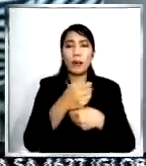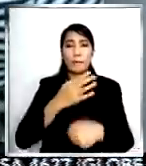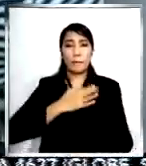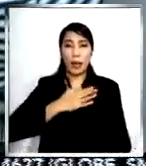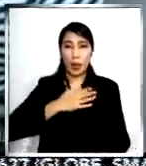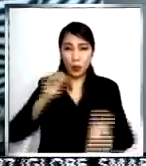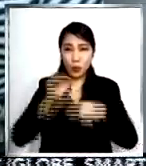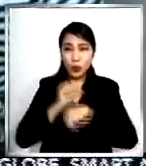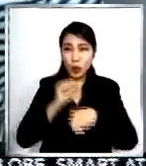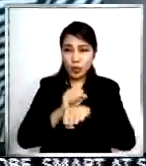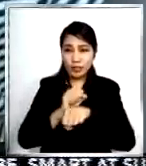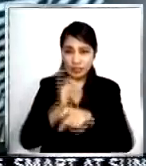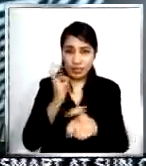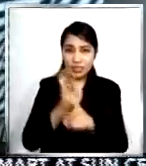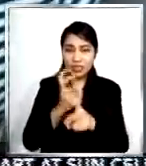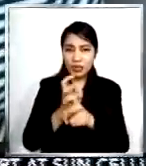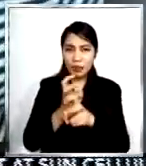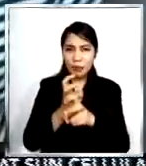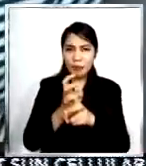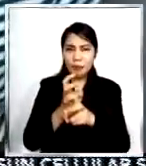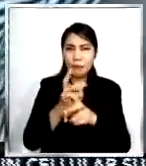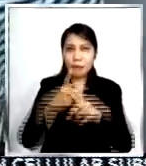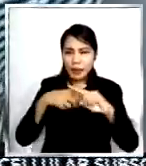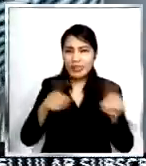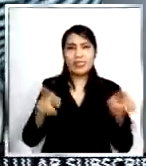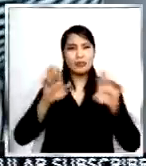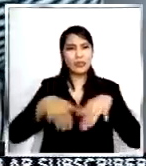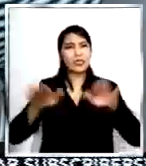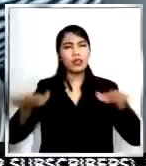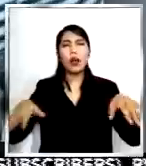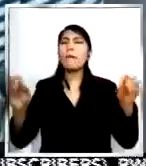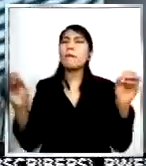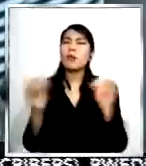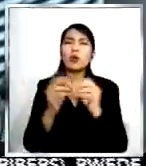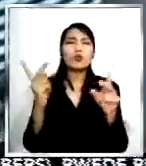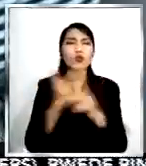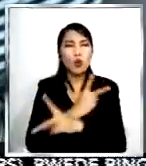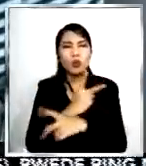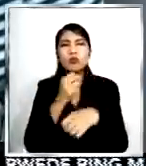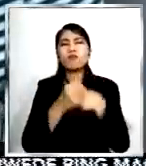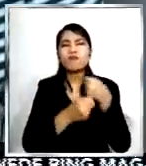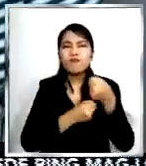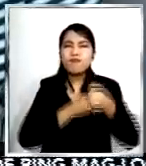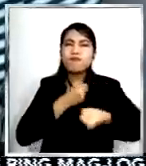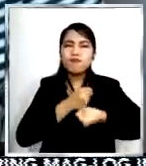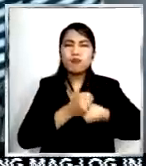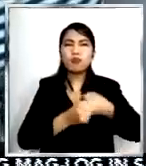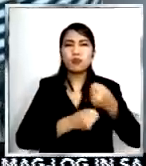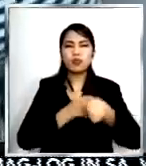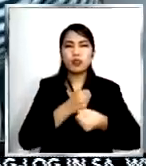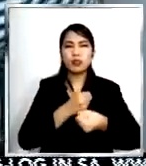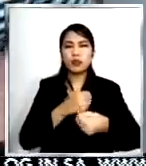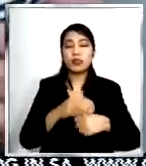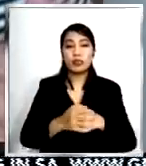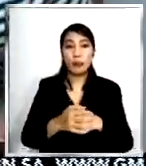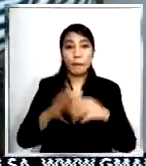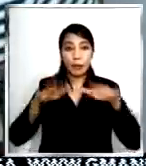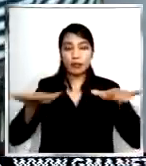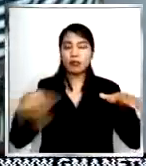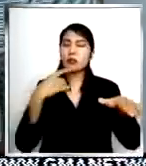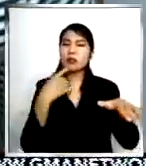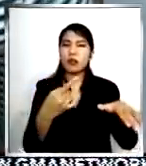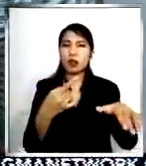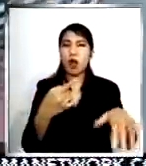yung pinagdadaanan ng mga bata na may sakit. And for him to say na, Doc, lalaban ako, my